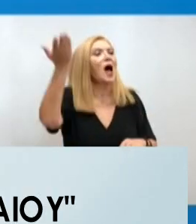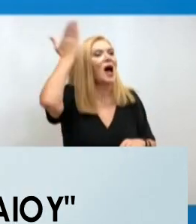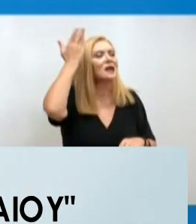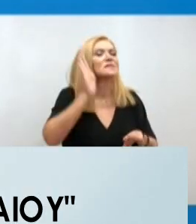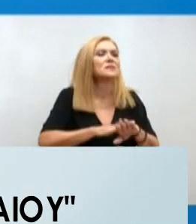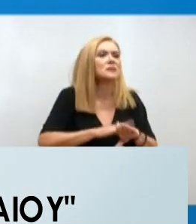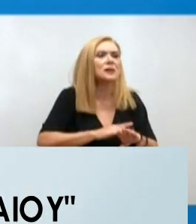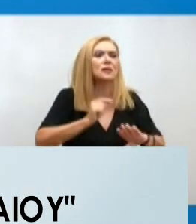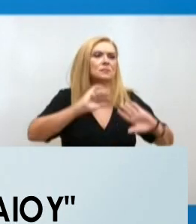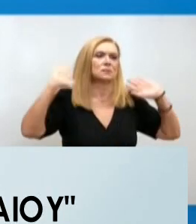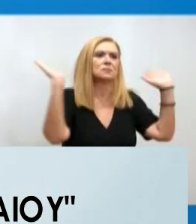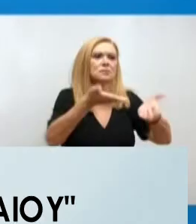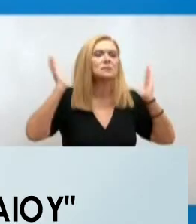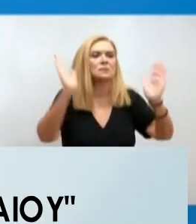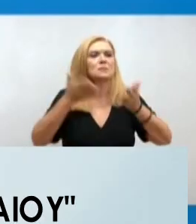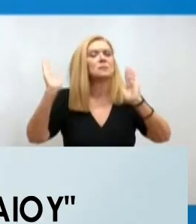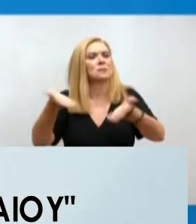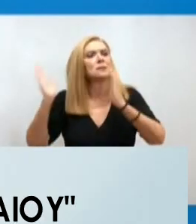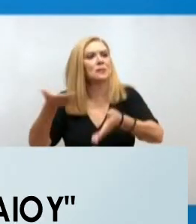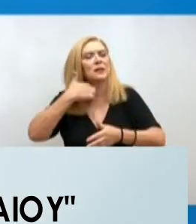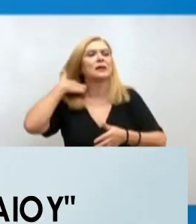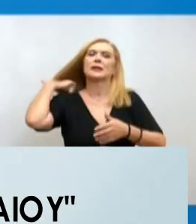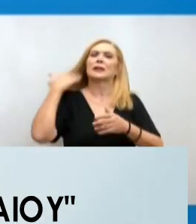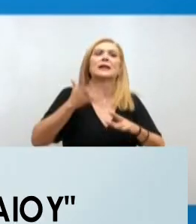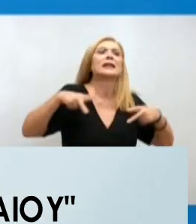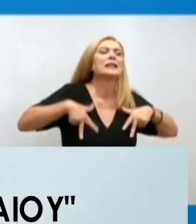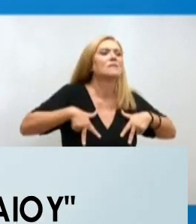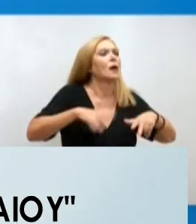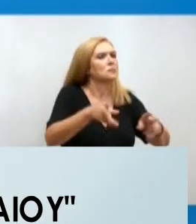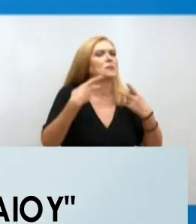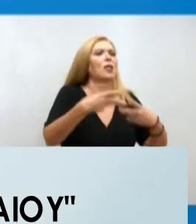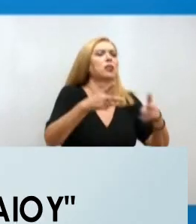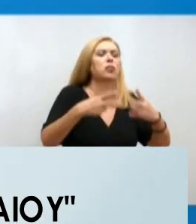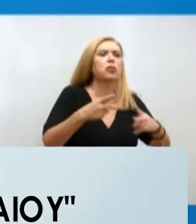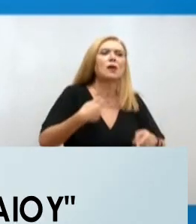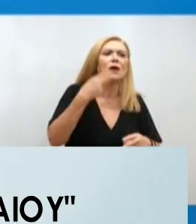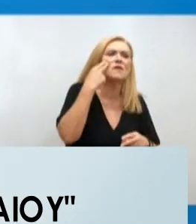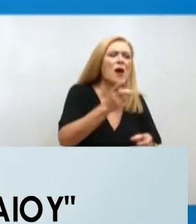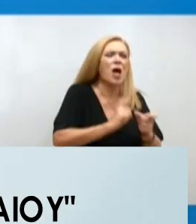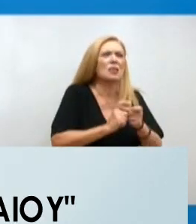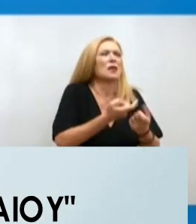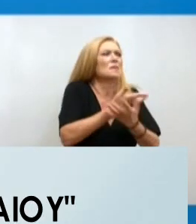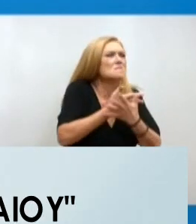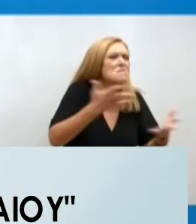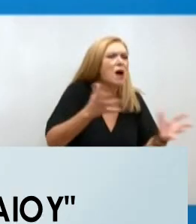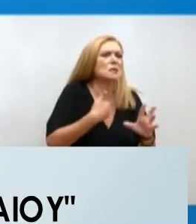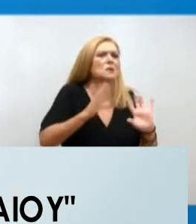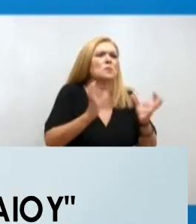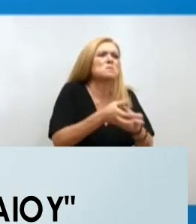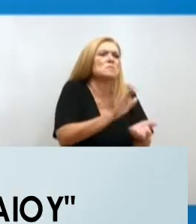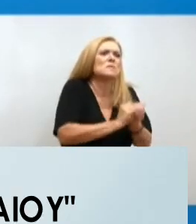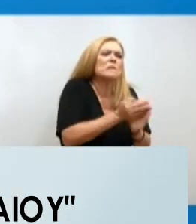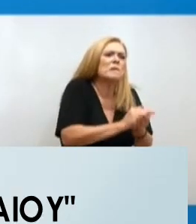εσχροκέρδεια, την οποία επιτρέπει και ανέχεται η κυβέρνηση. Βλέπουμε πολυεθνικές, καρτέλ, μεγάλες εταιρείες